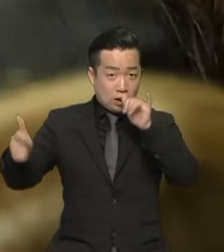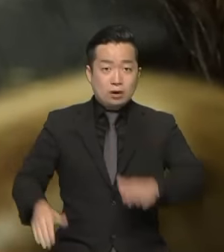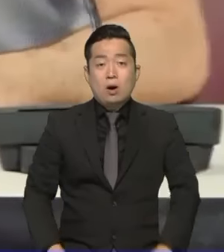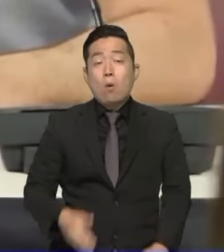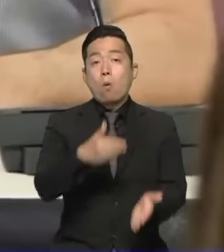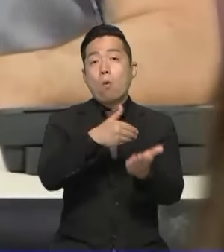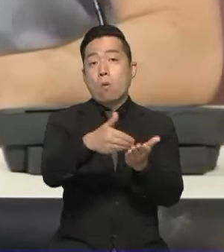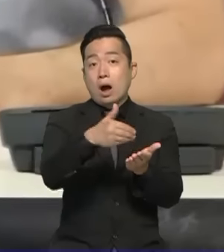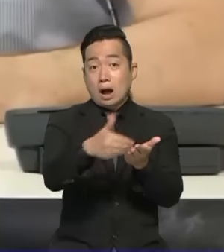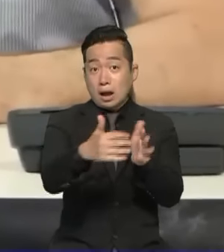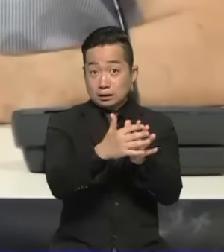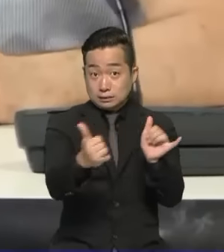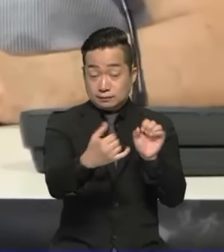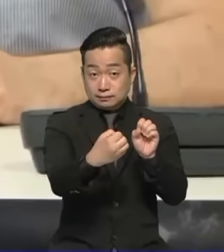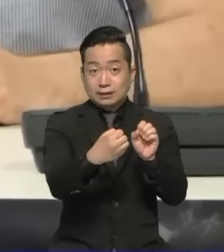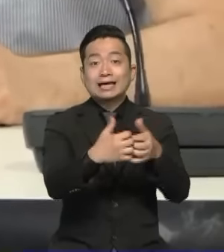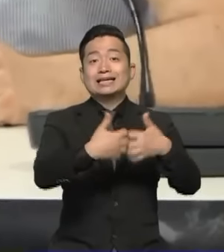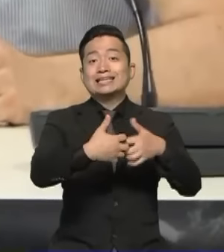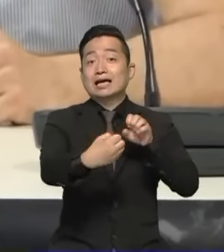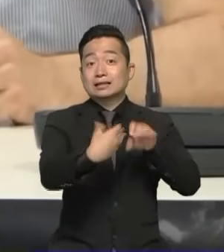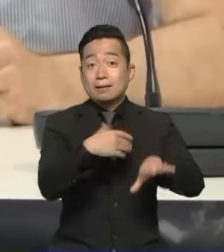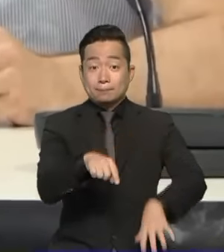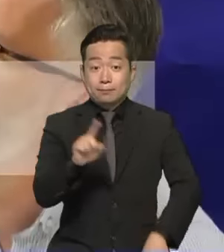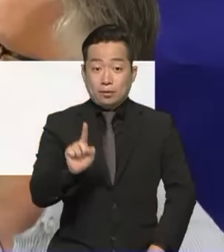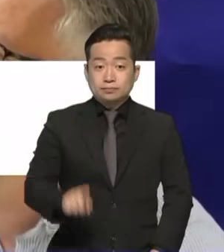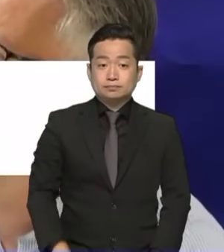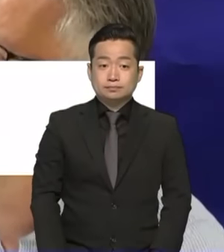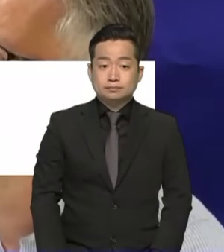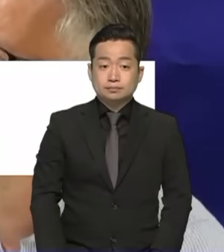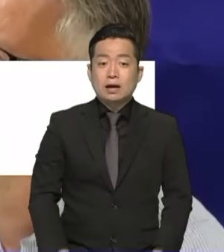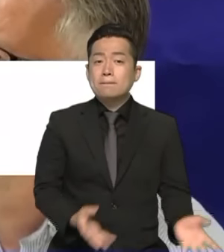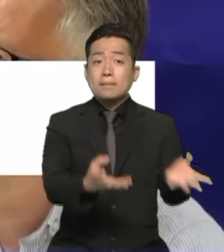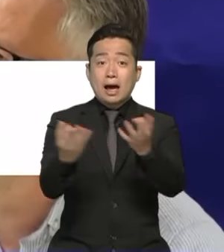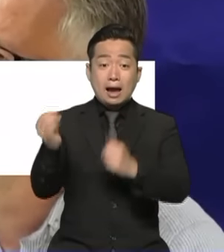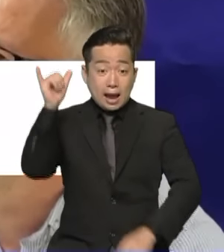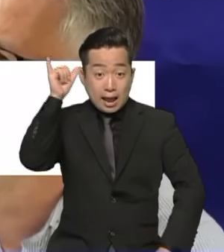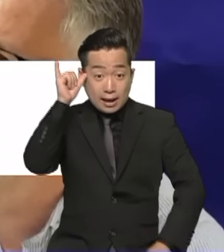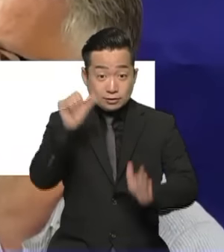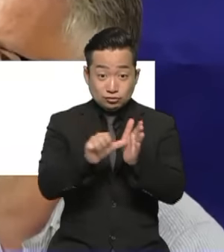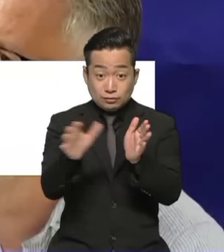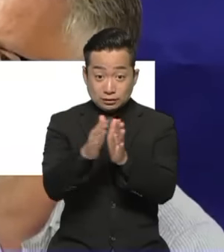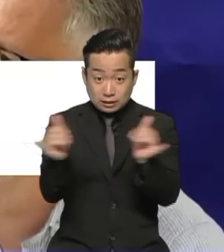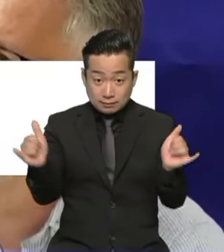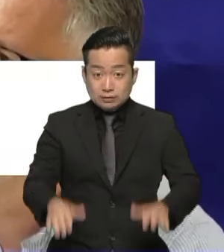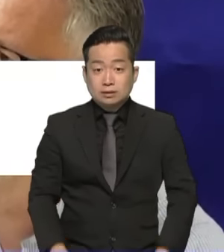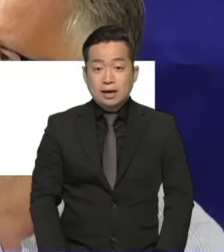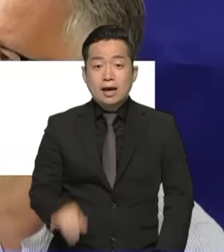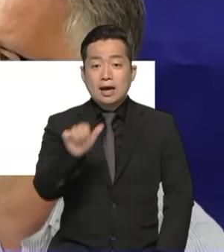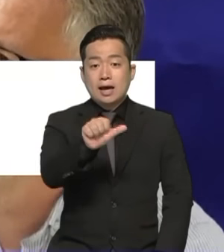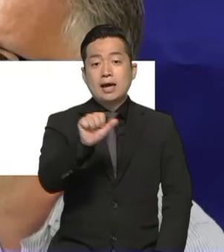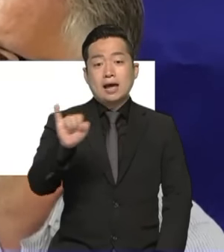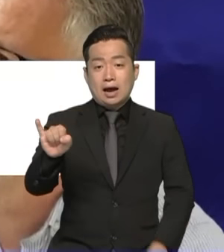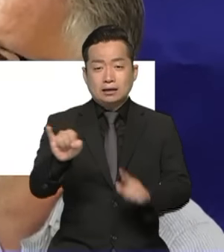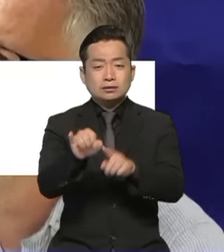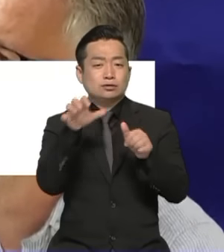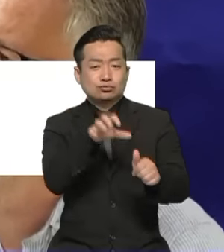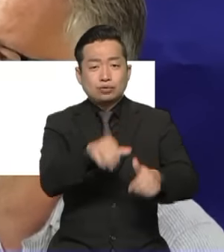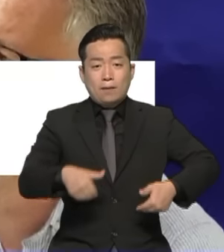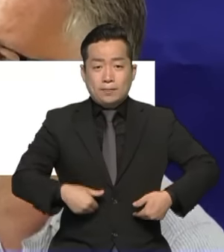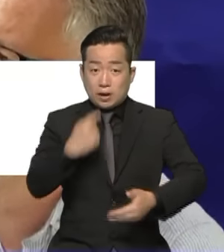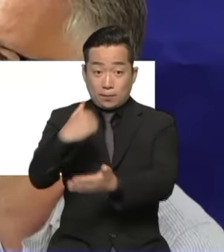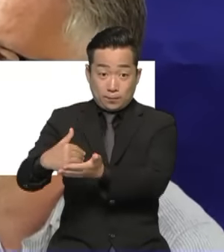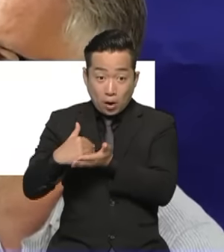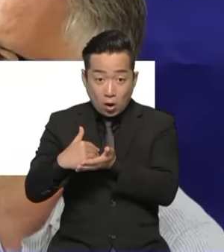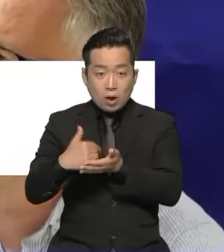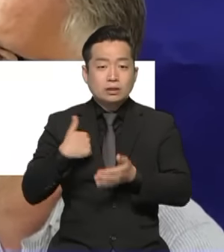로봇 AI다의 답은 이랬습니다. Many prominent voices in the world of AI are suggesting some forms of